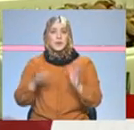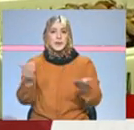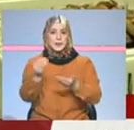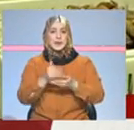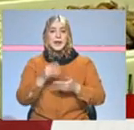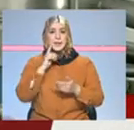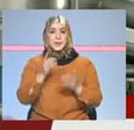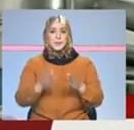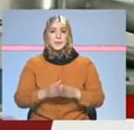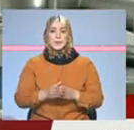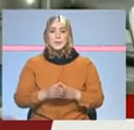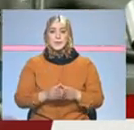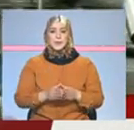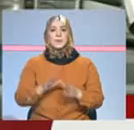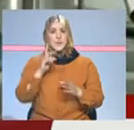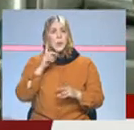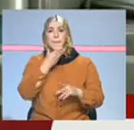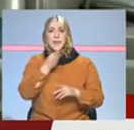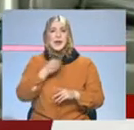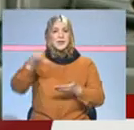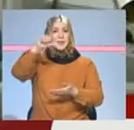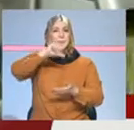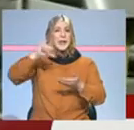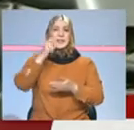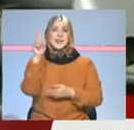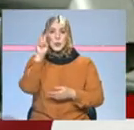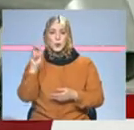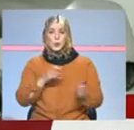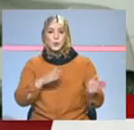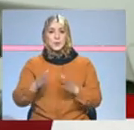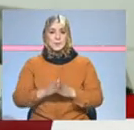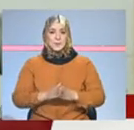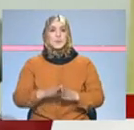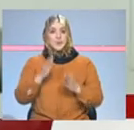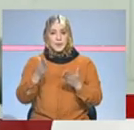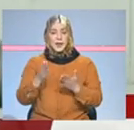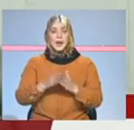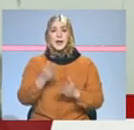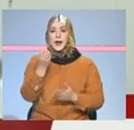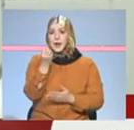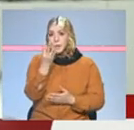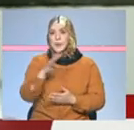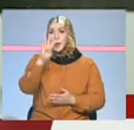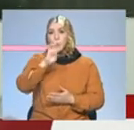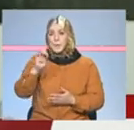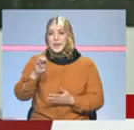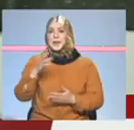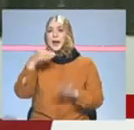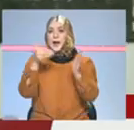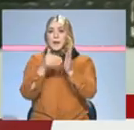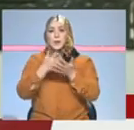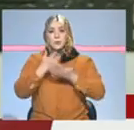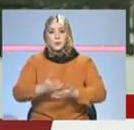نتيجة تراجع إنتاج زيت الزيتون. سنة 2020 إنتاج متاعنا وصل لحدود 440 ألف طرناطة،